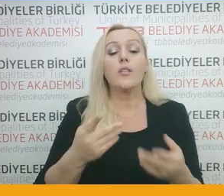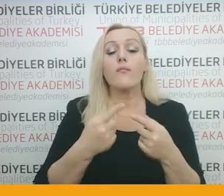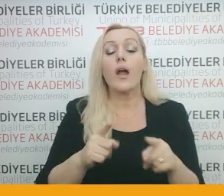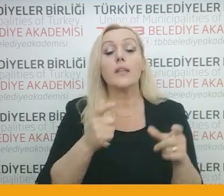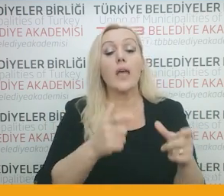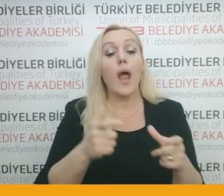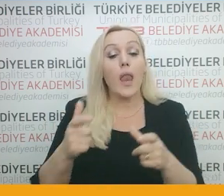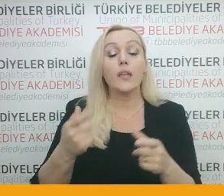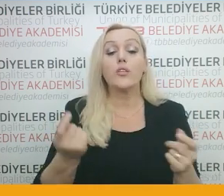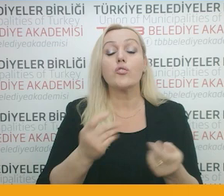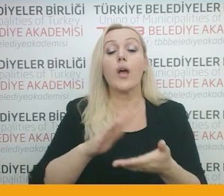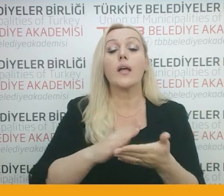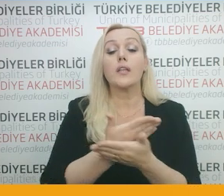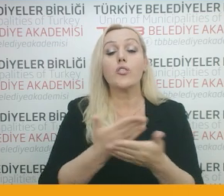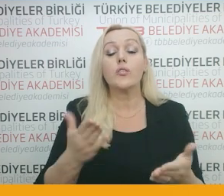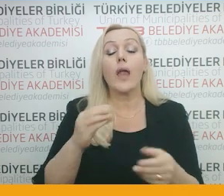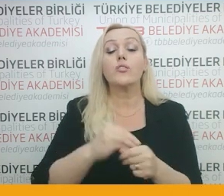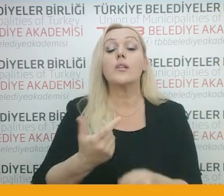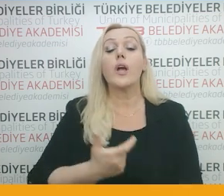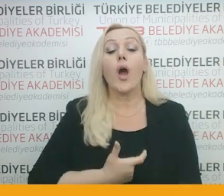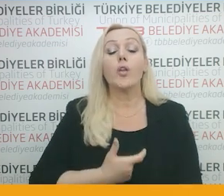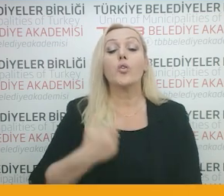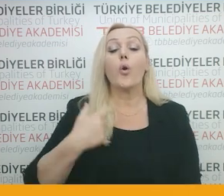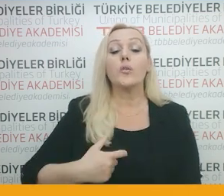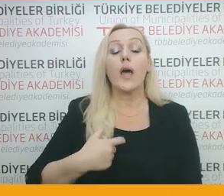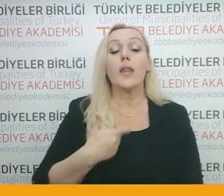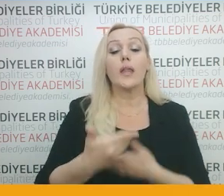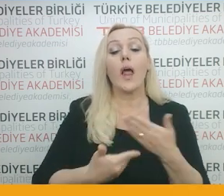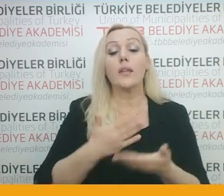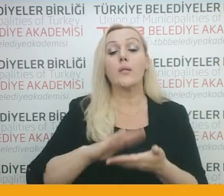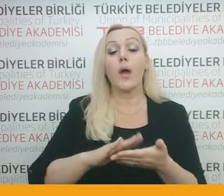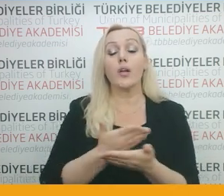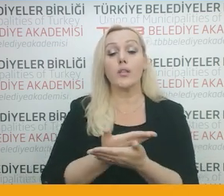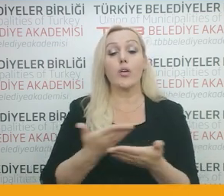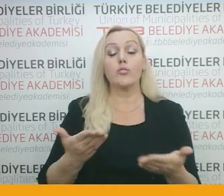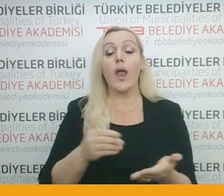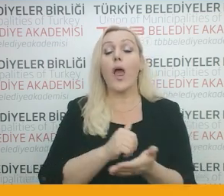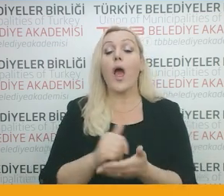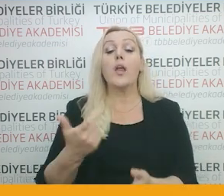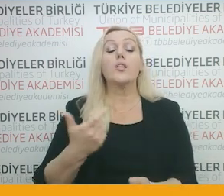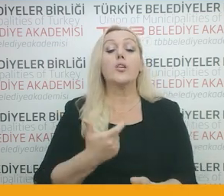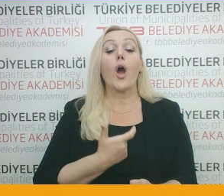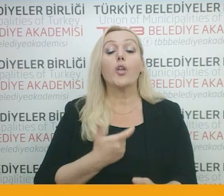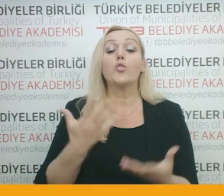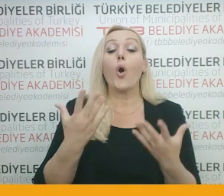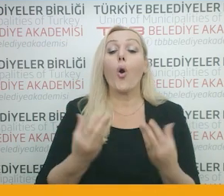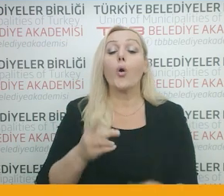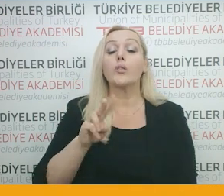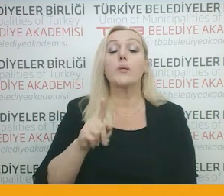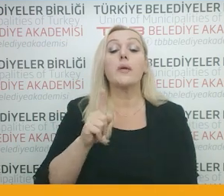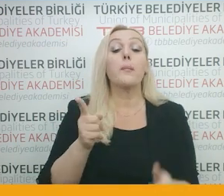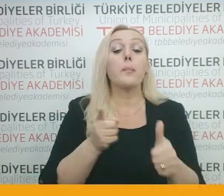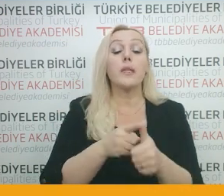çalışan arkadaşlar için bu kanunun temel özelliklerinden, temel bölümlerinden bahsedelim arkadaşlar. Her kanunda olduğu gibi birinci